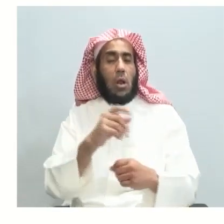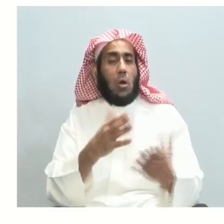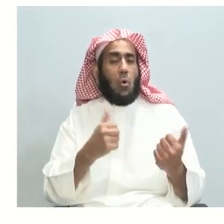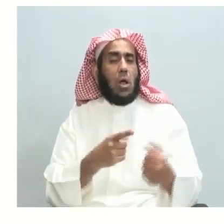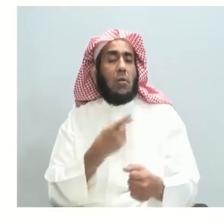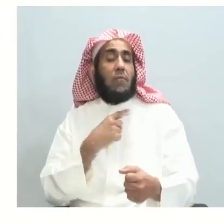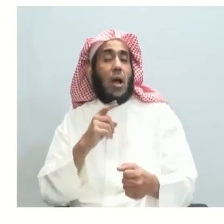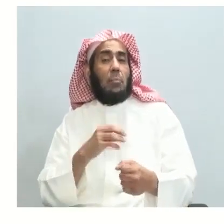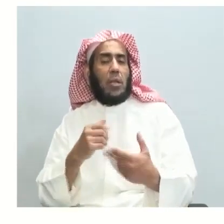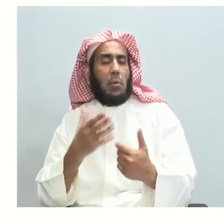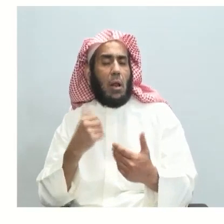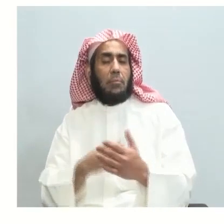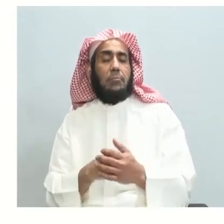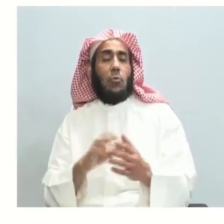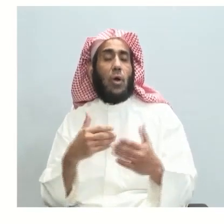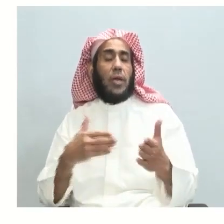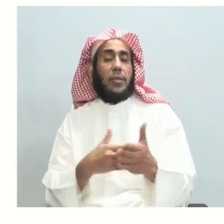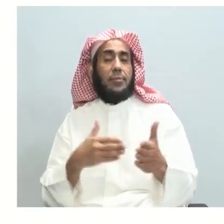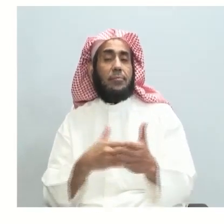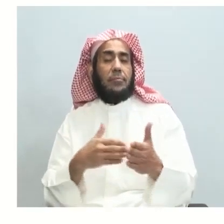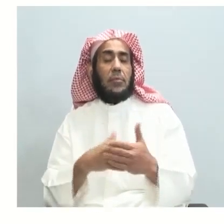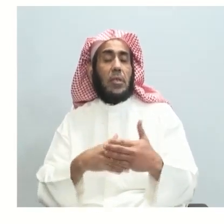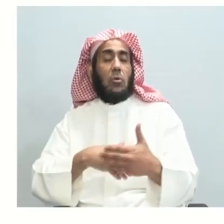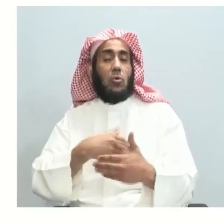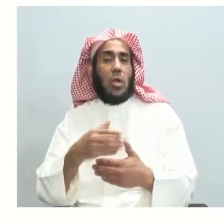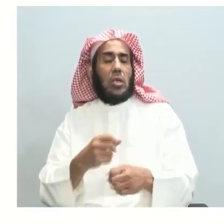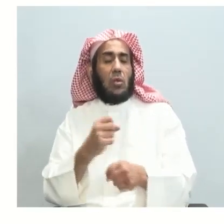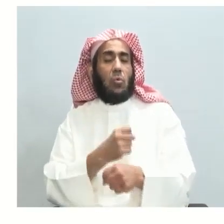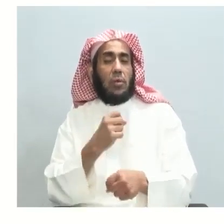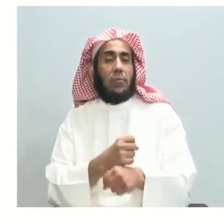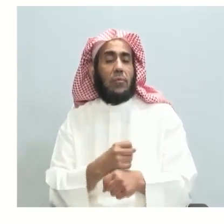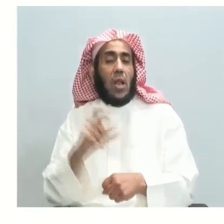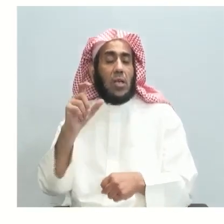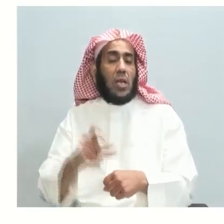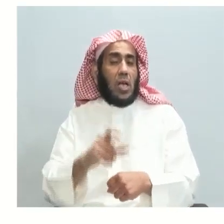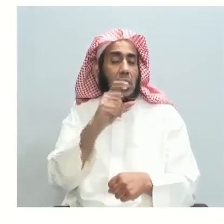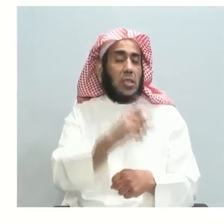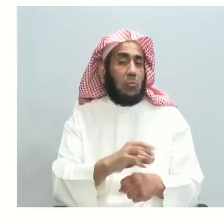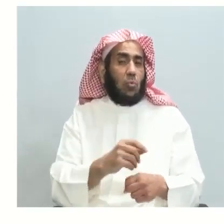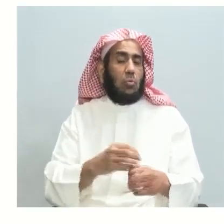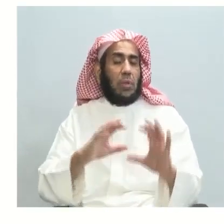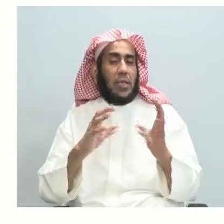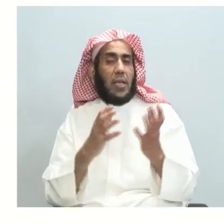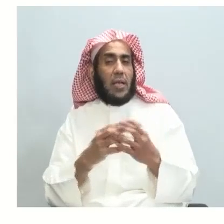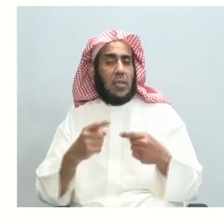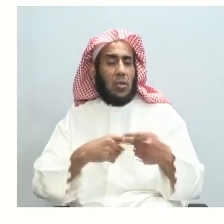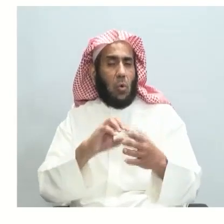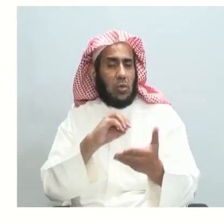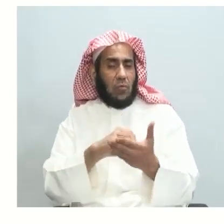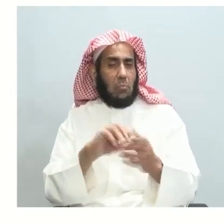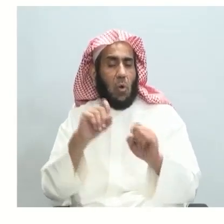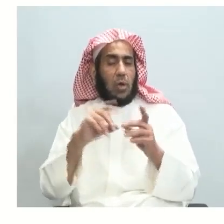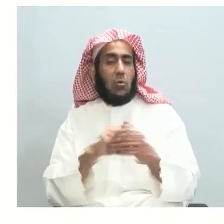رغبه العميل قبل ان نبدا واخيرا كما ذكرنا اصبح هنالك توظيف لاشخاص يقومون باداره التواصل الاجتماعي اذا هنالك